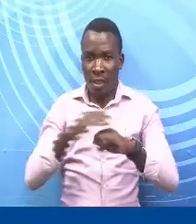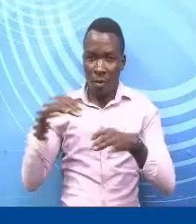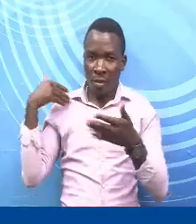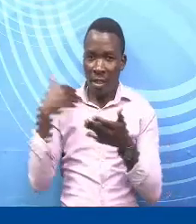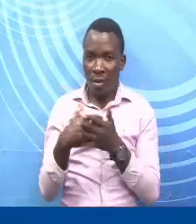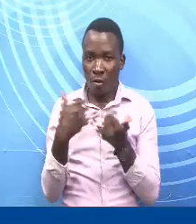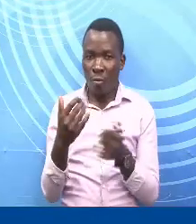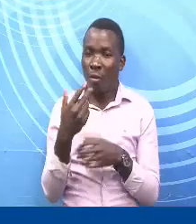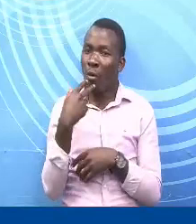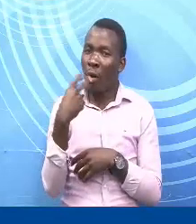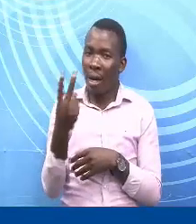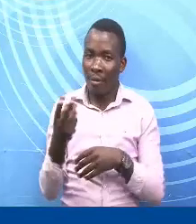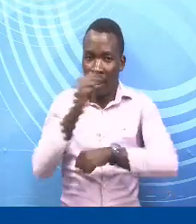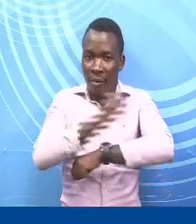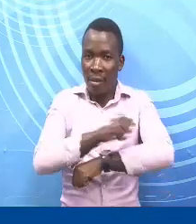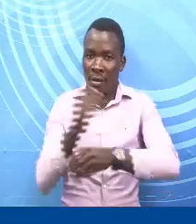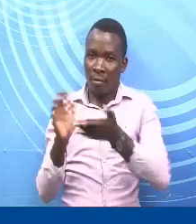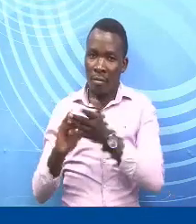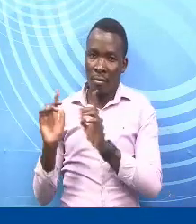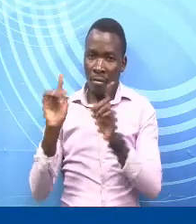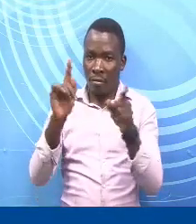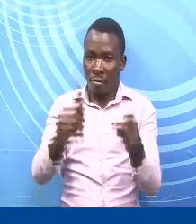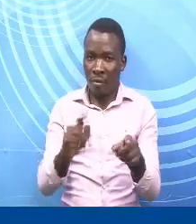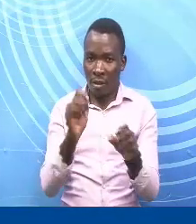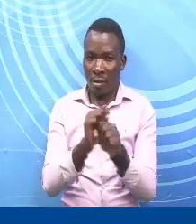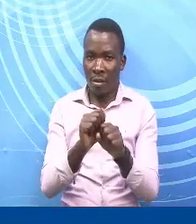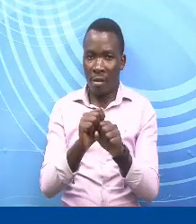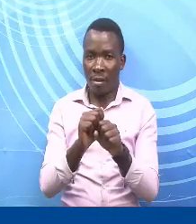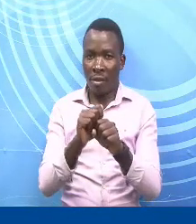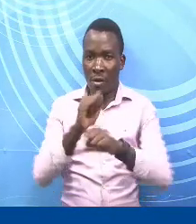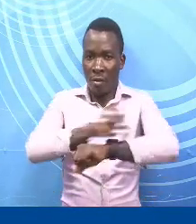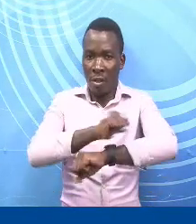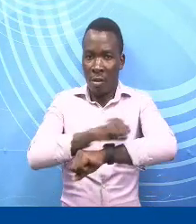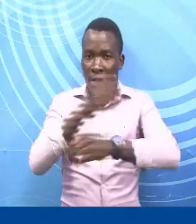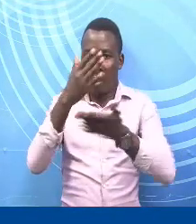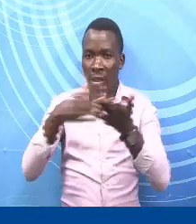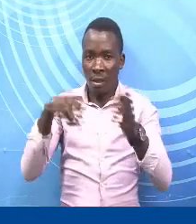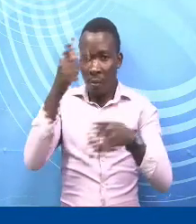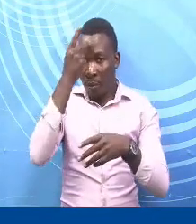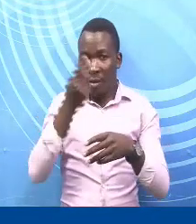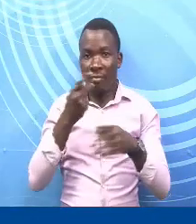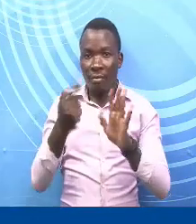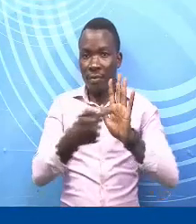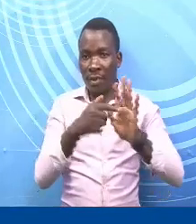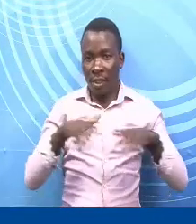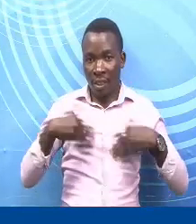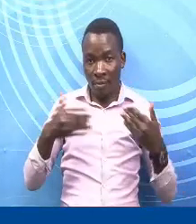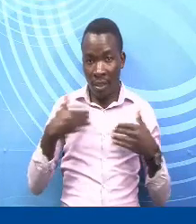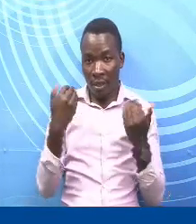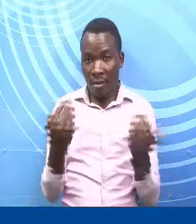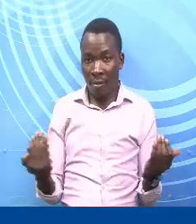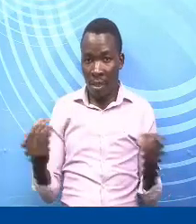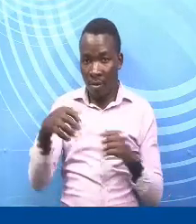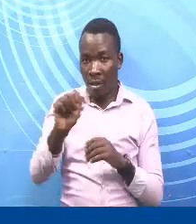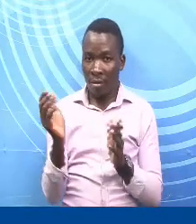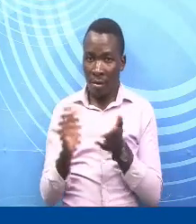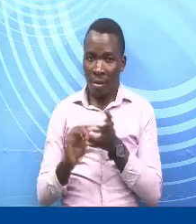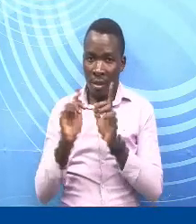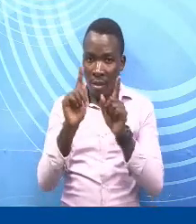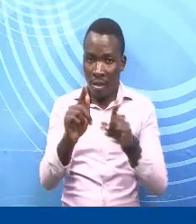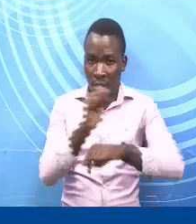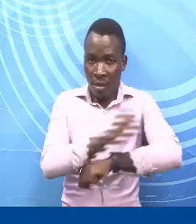wa kabiri abanyeshuri basubiye ku mashuri aho bamwe mu babyeyi bagaragaje ko bishimiye ko abana babo bongeye gusubira mu ishuri. Gusa hari